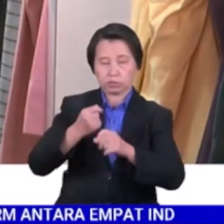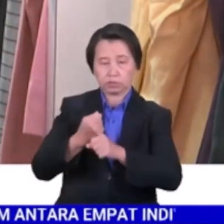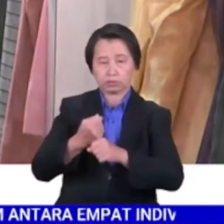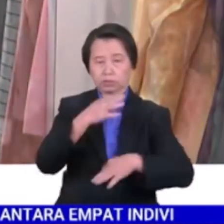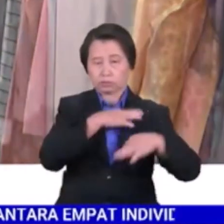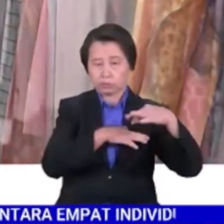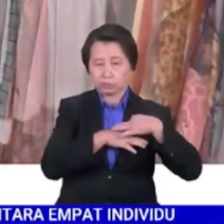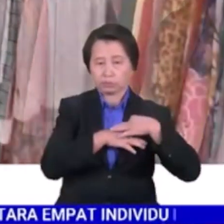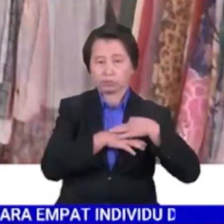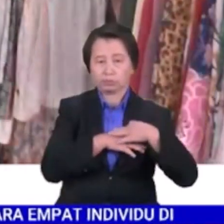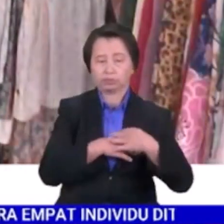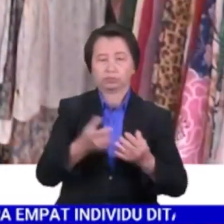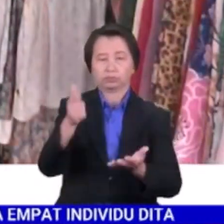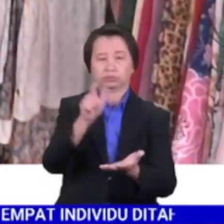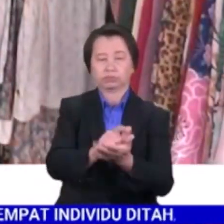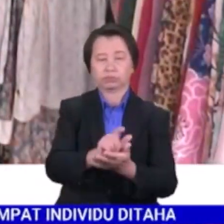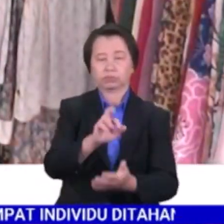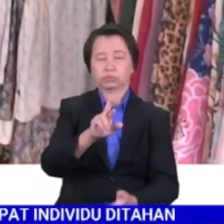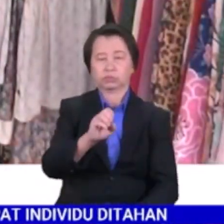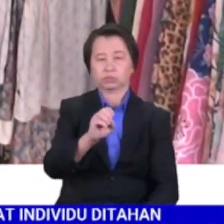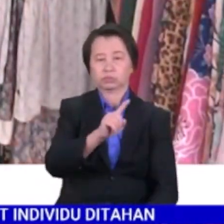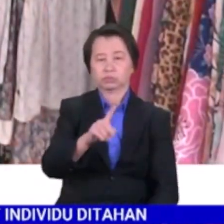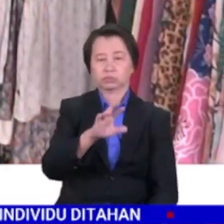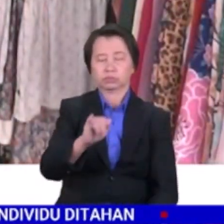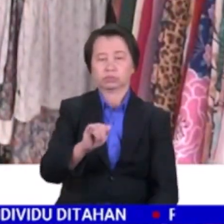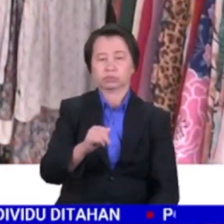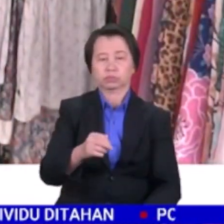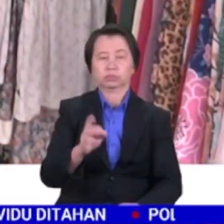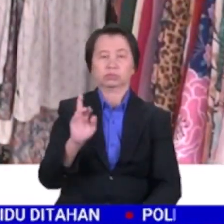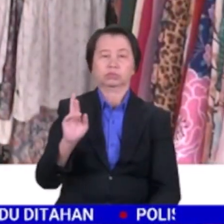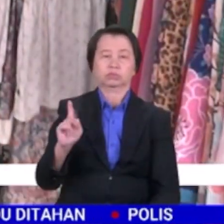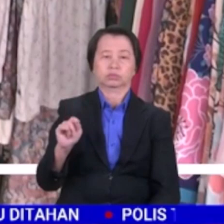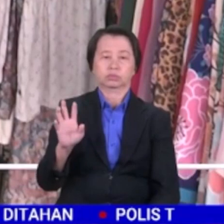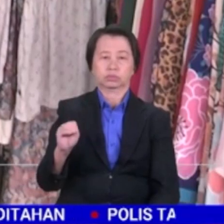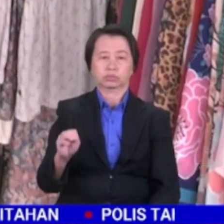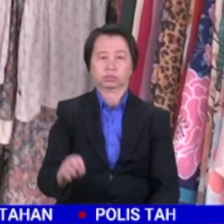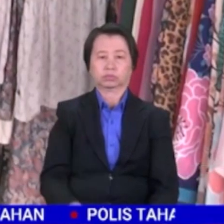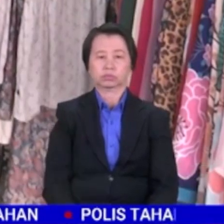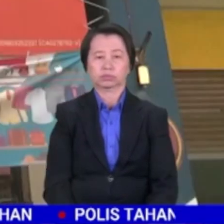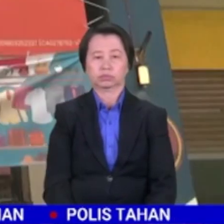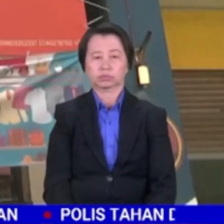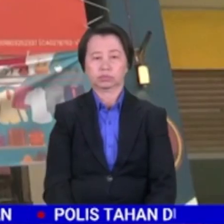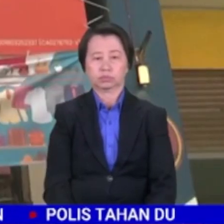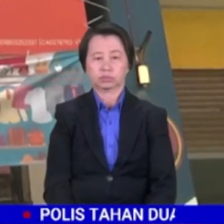menjana pendapatan. Laporan Rozihani Saprahman, RTM.